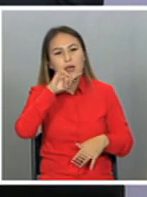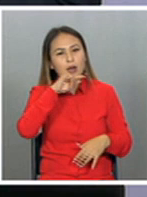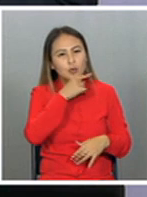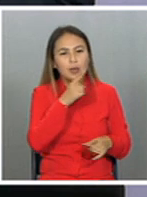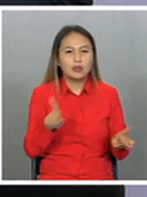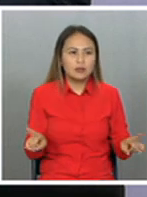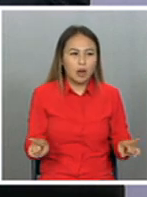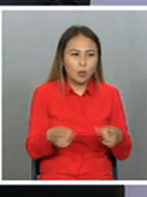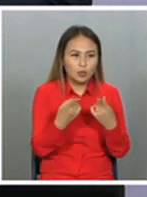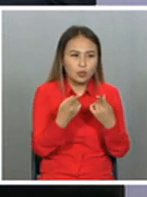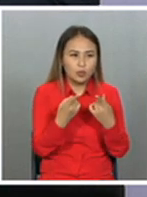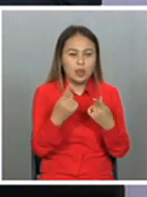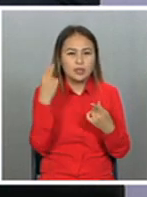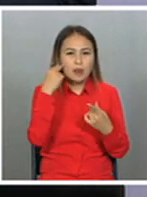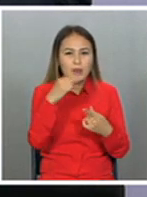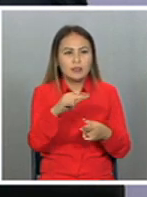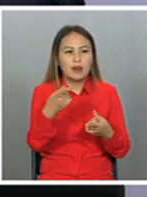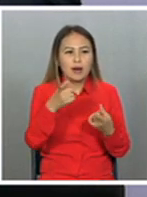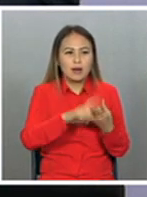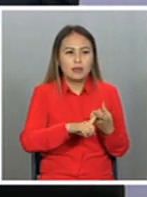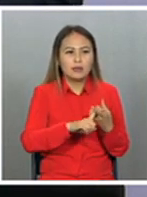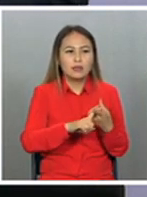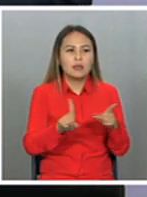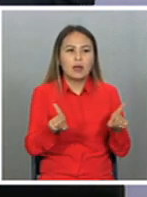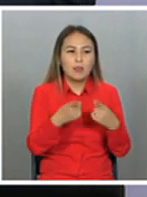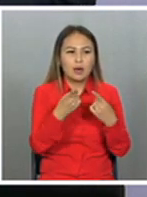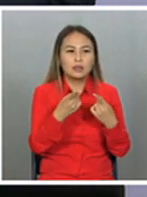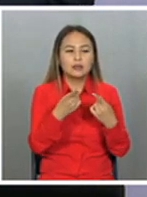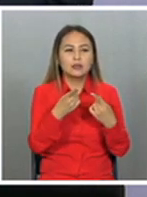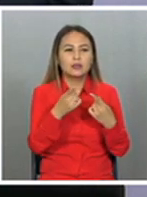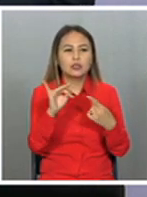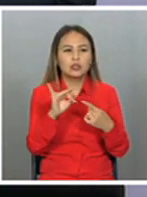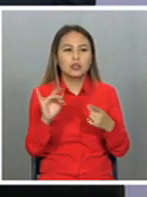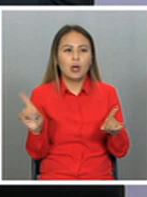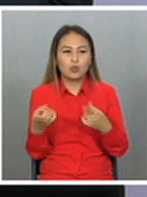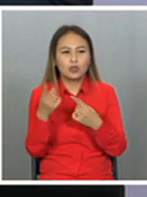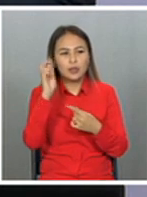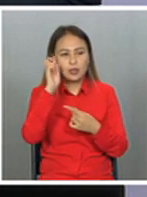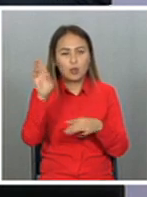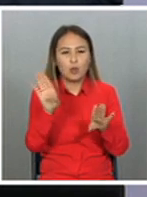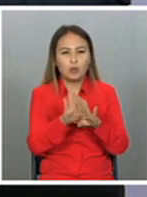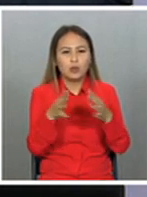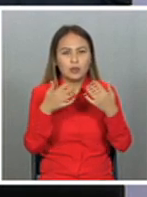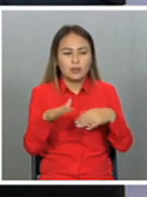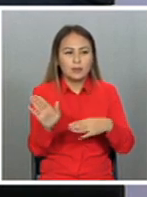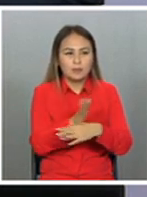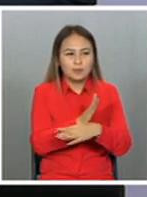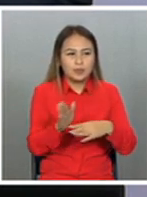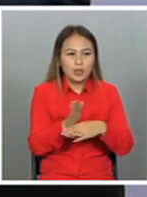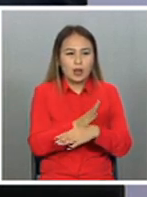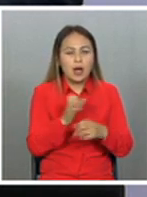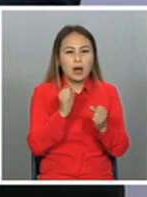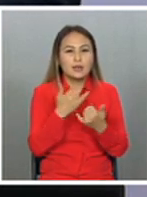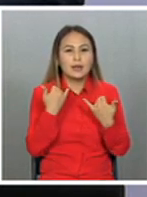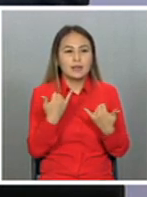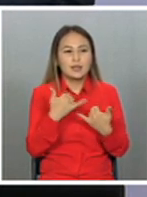даму жаңа сапасына қарай даму деңгейі бойынша дамыған және дамушы елдер болып бөлінеді. Ал енді